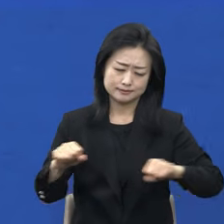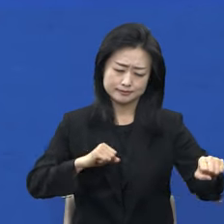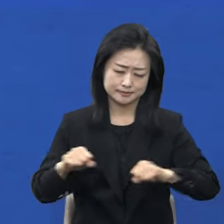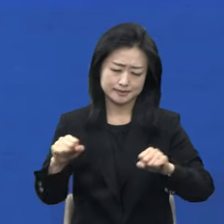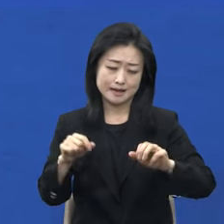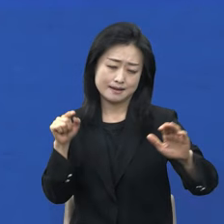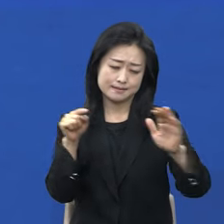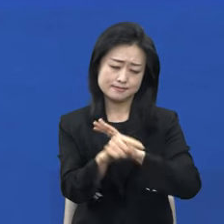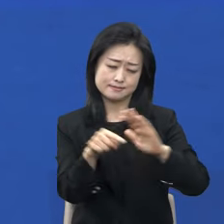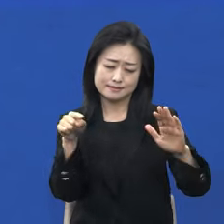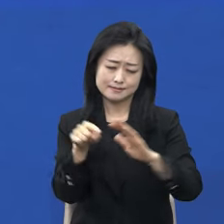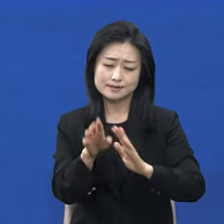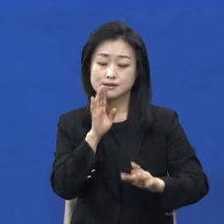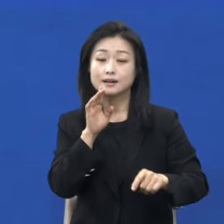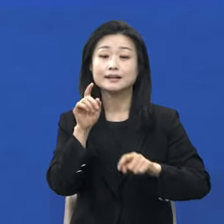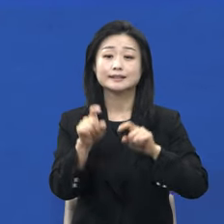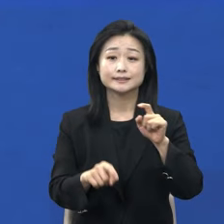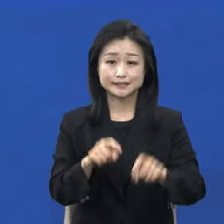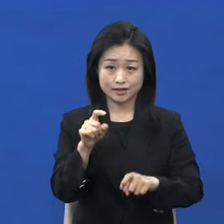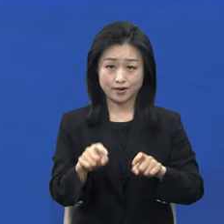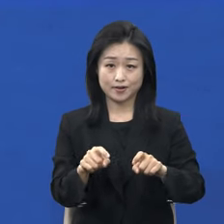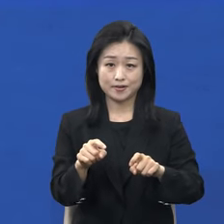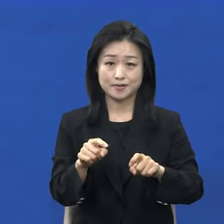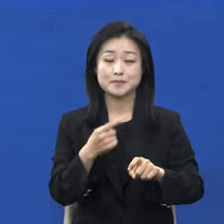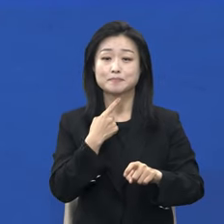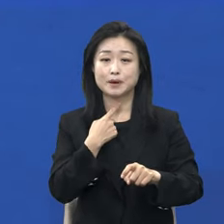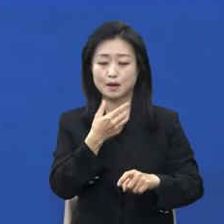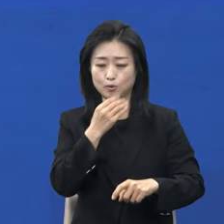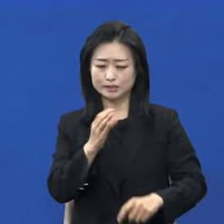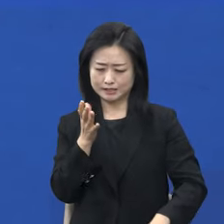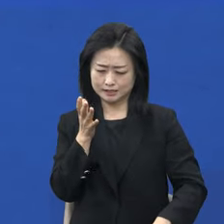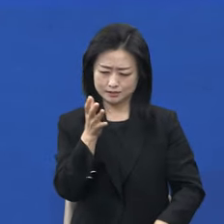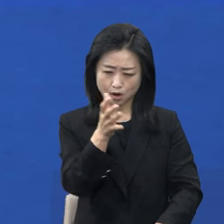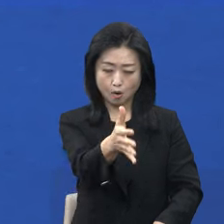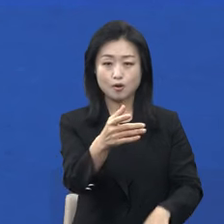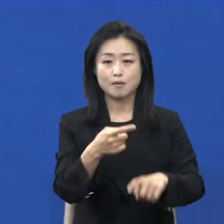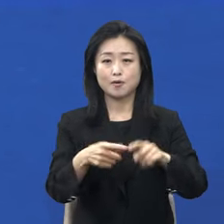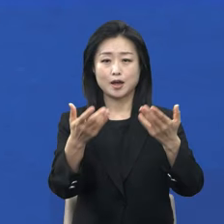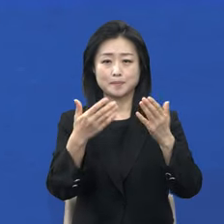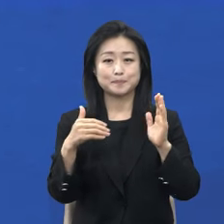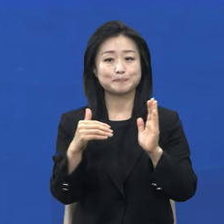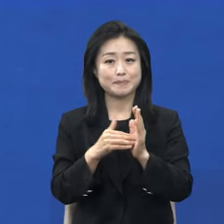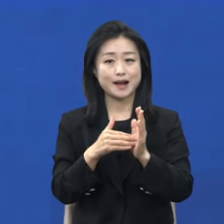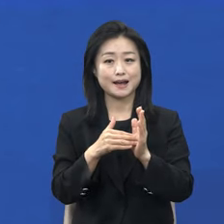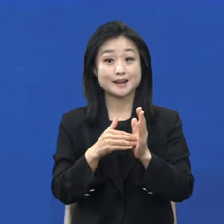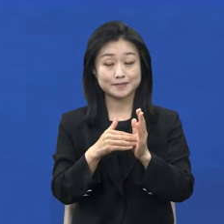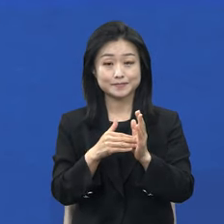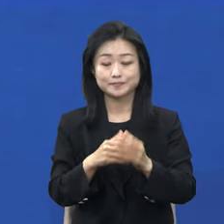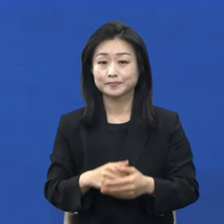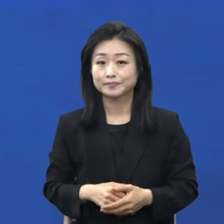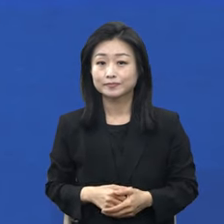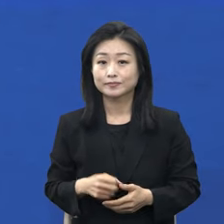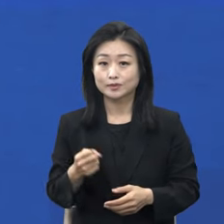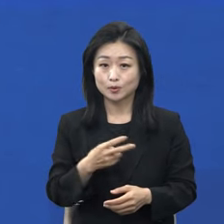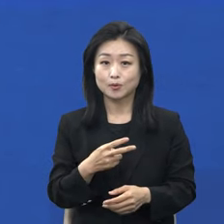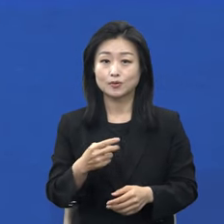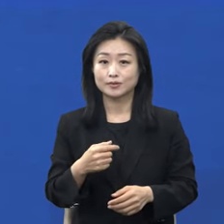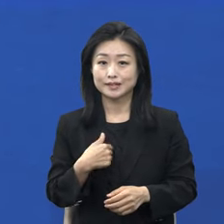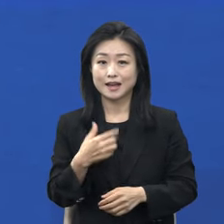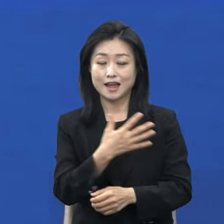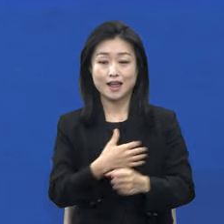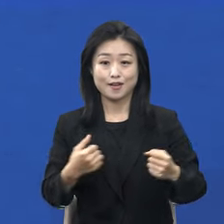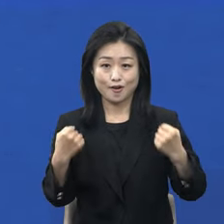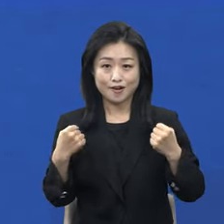찾아 나서 실천하는 장애인 복지 전문가로 평을 받고 있으며 출석률 100%로